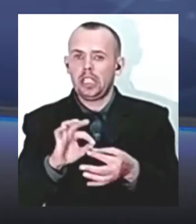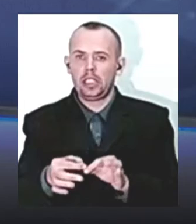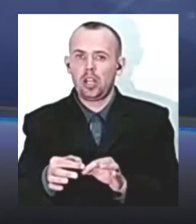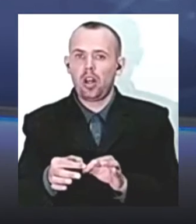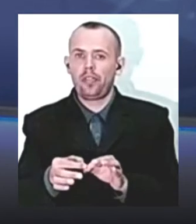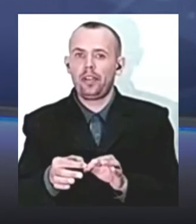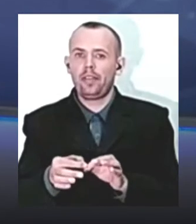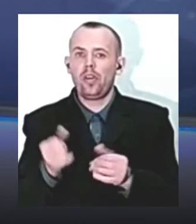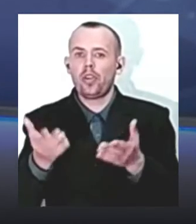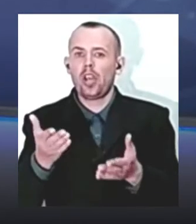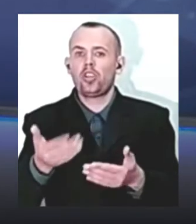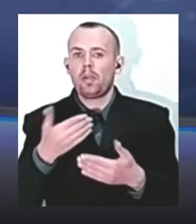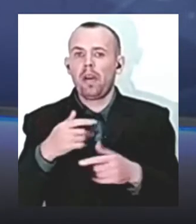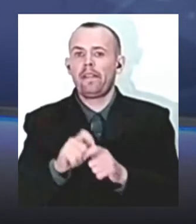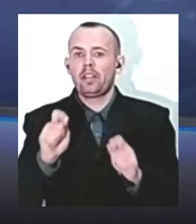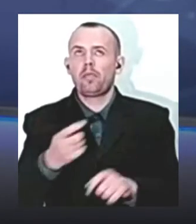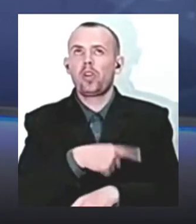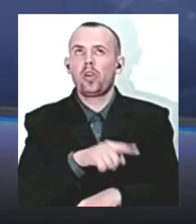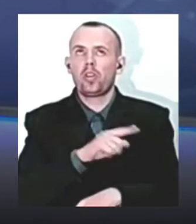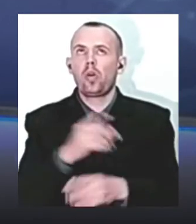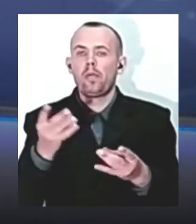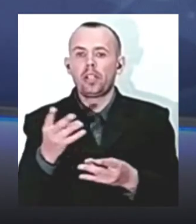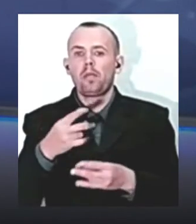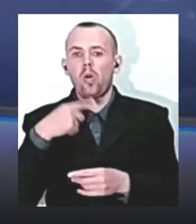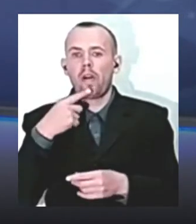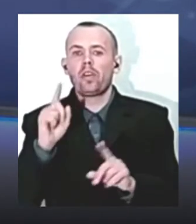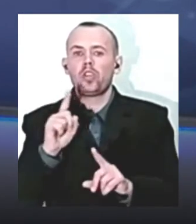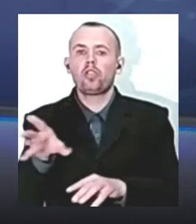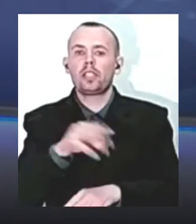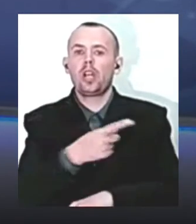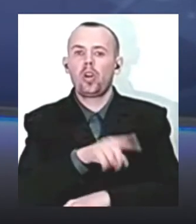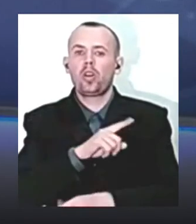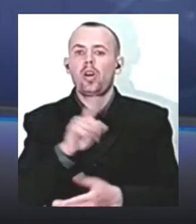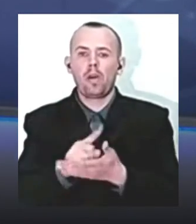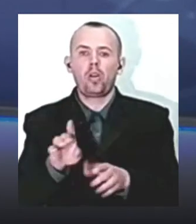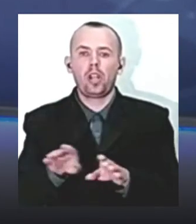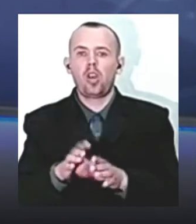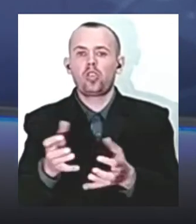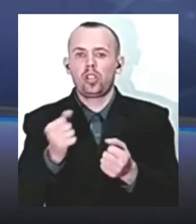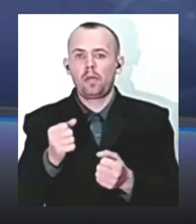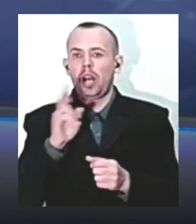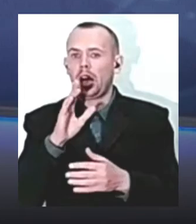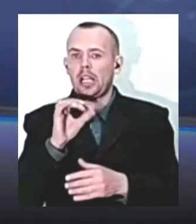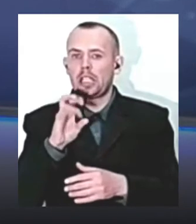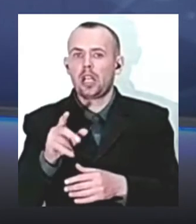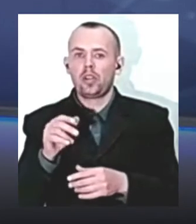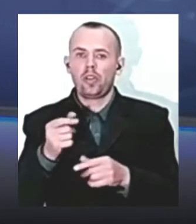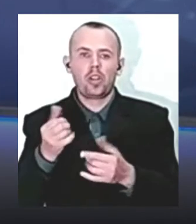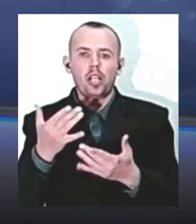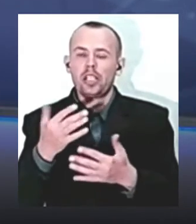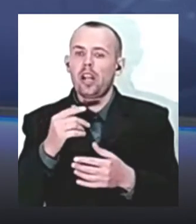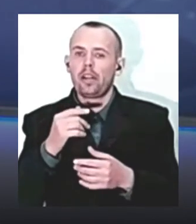ми відкриваємо лікарні, потрібно говорити, що ці лікарні мають також отримати кисень, який настільки важливий.